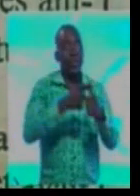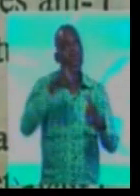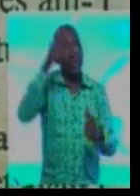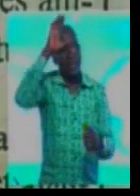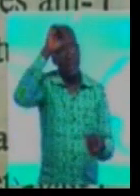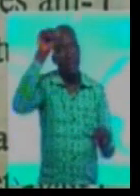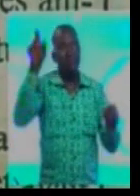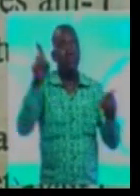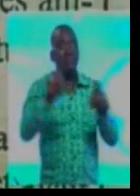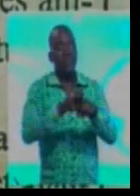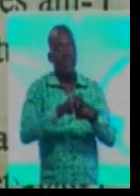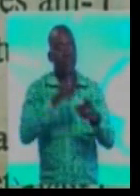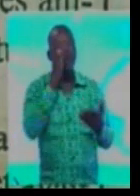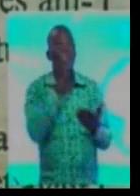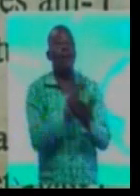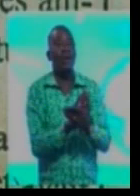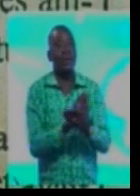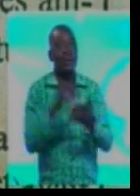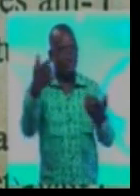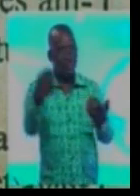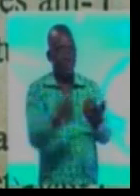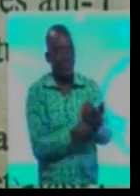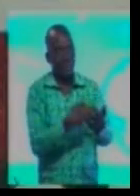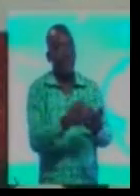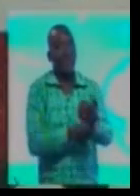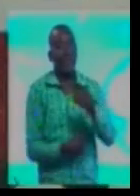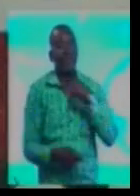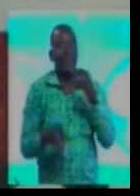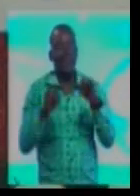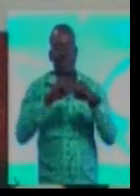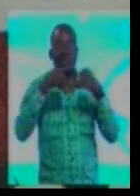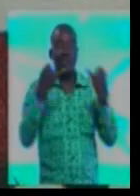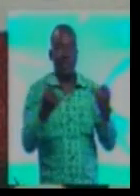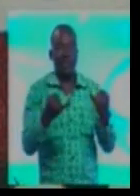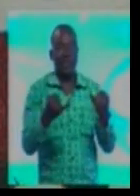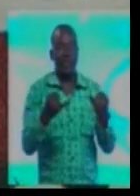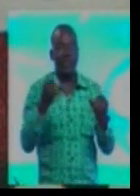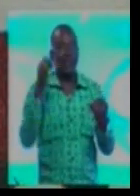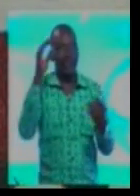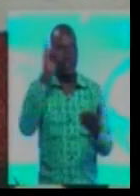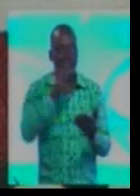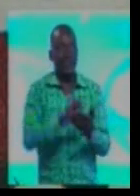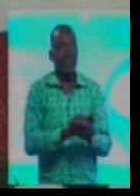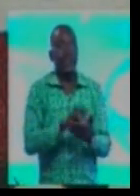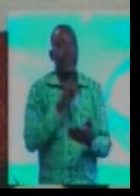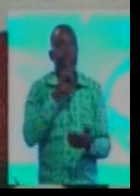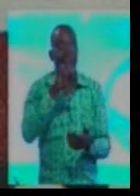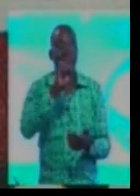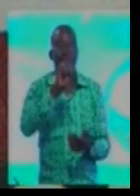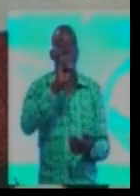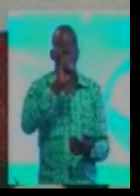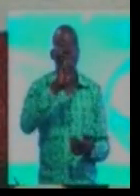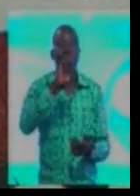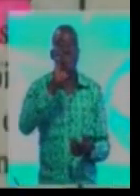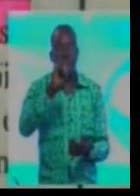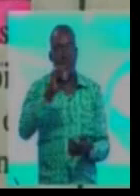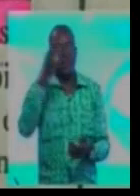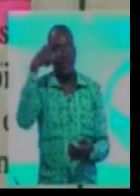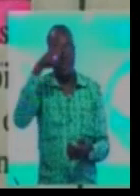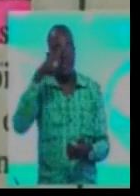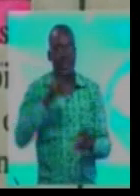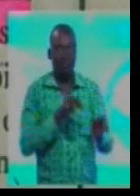dû interrompre son voyage à Accra, soutient ce quotidien. C'est un drôle d'aquaba pour Soro, estime l'observateur